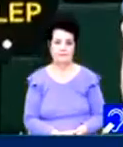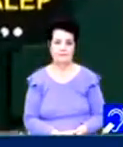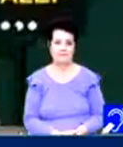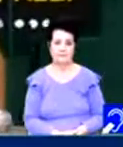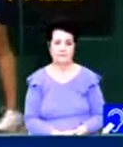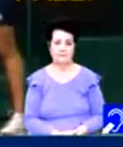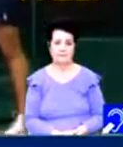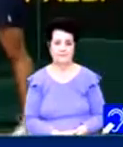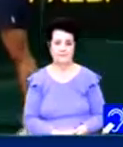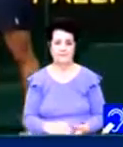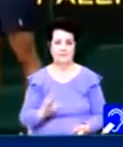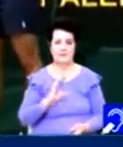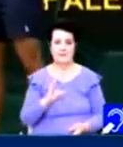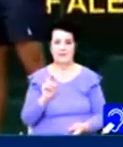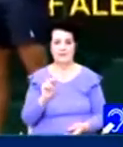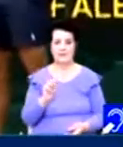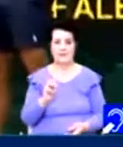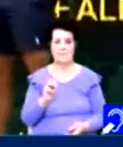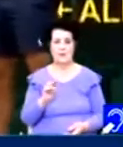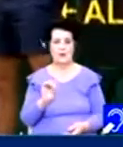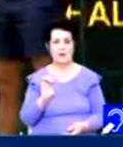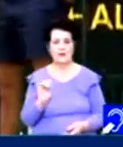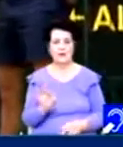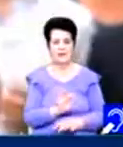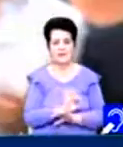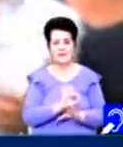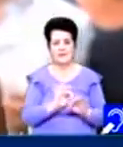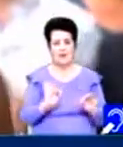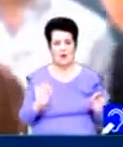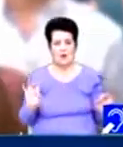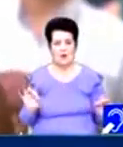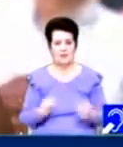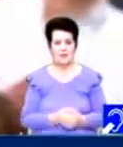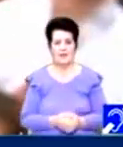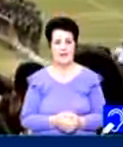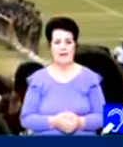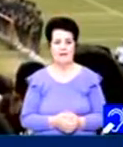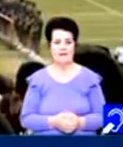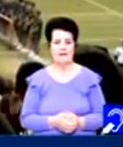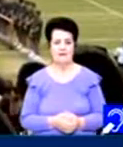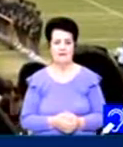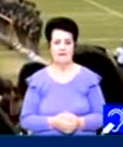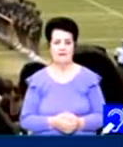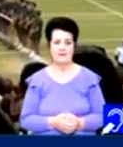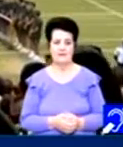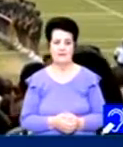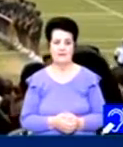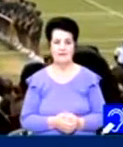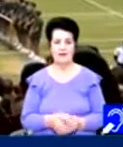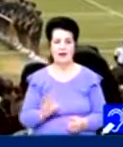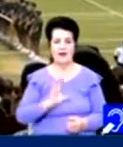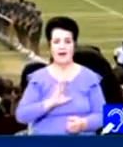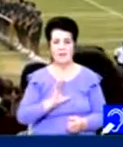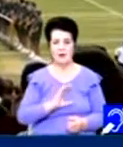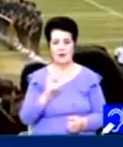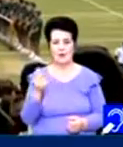Simona Halep, campioană la Wimbledon. Extraordinar! And the ladies singles champion for 2019. Campioană